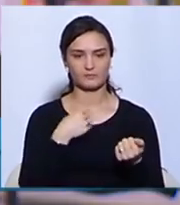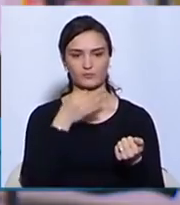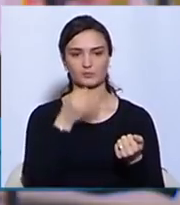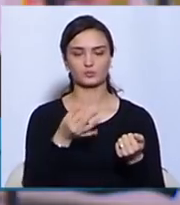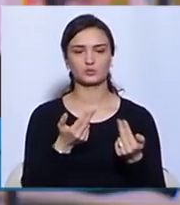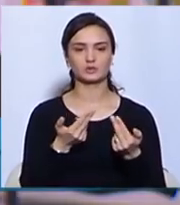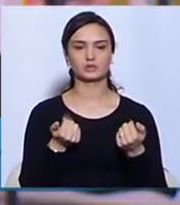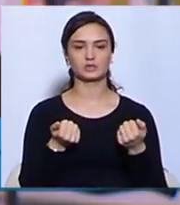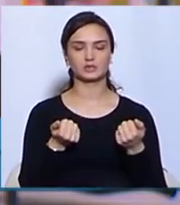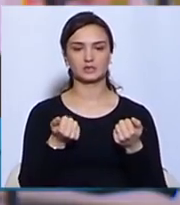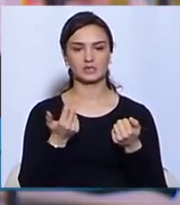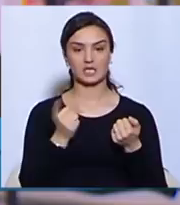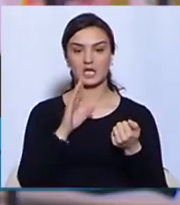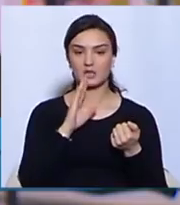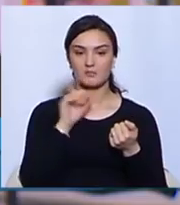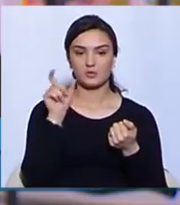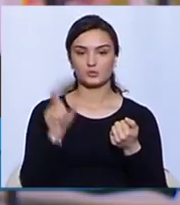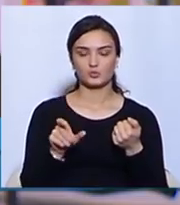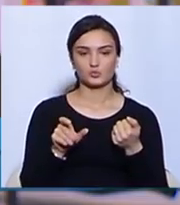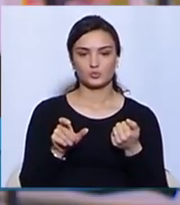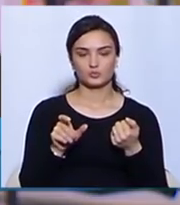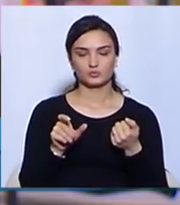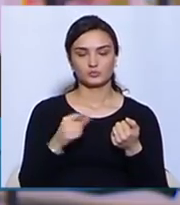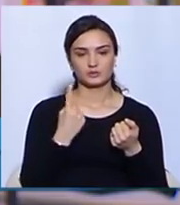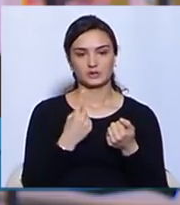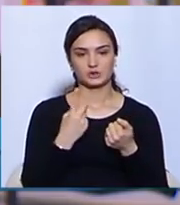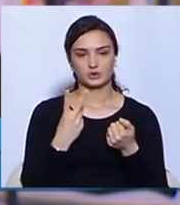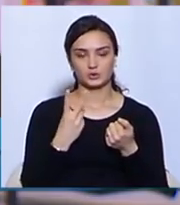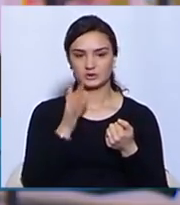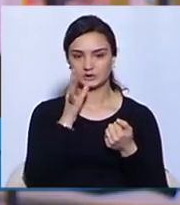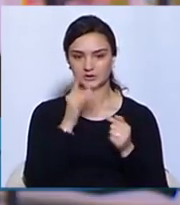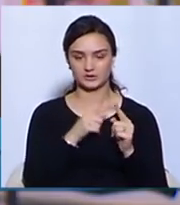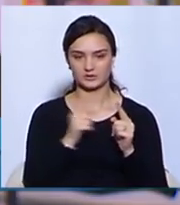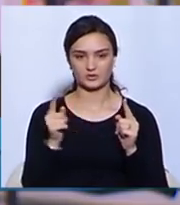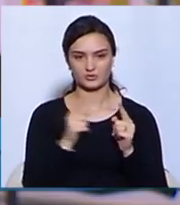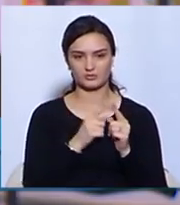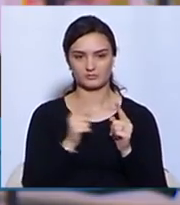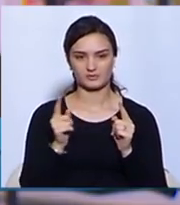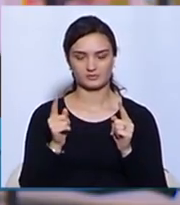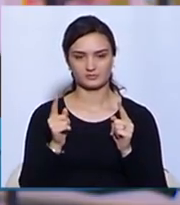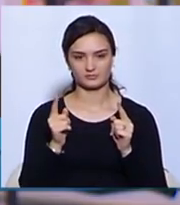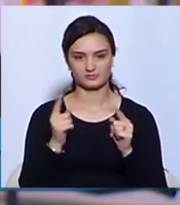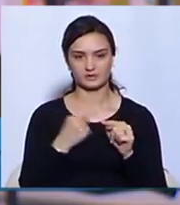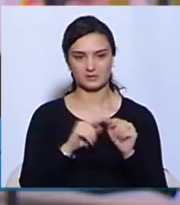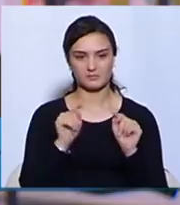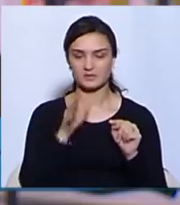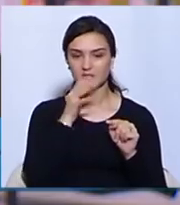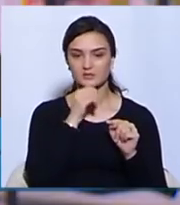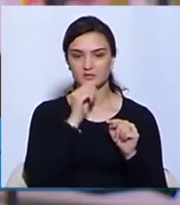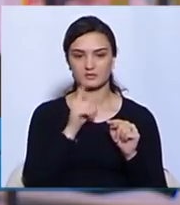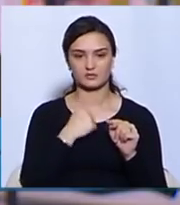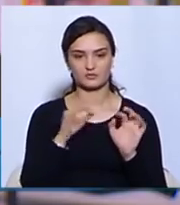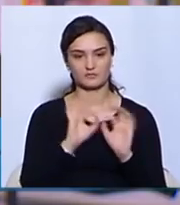უპასუხეთ. დიახ. და ქალბატონს სულ რაღაცა 1-2 წელი აშორებს. იმას აქვს, რაზეც